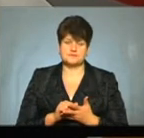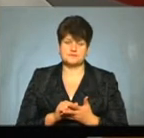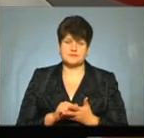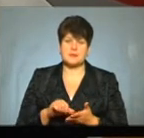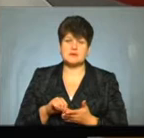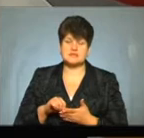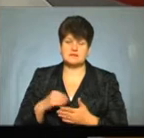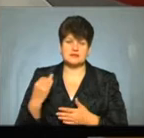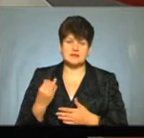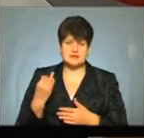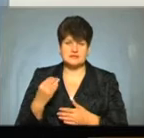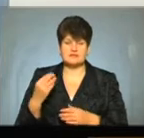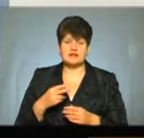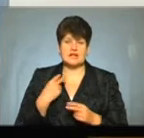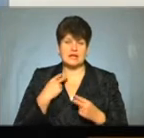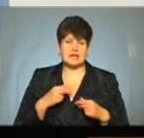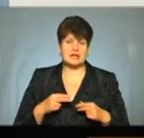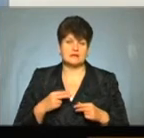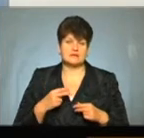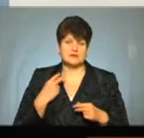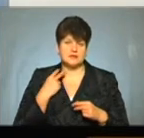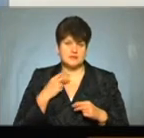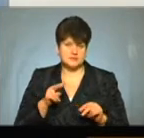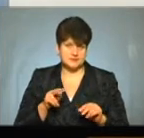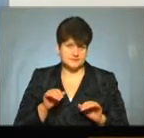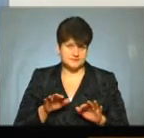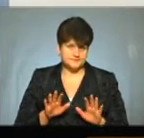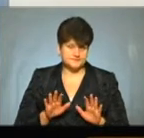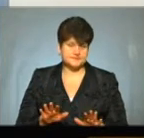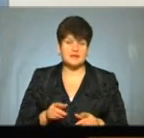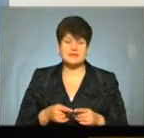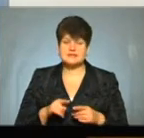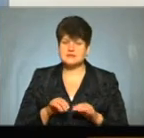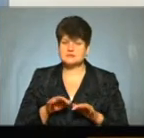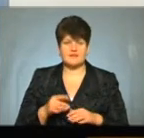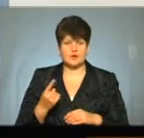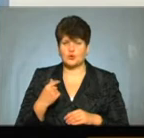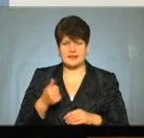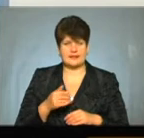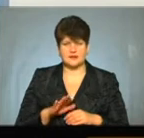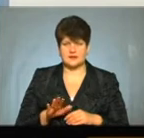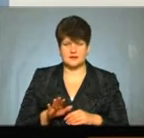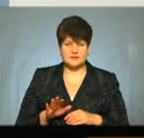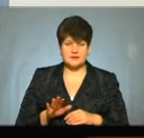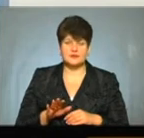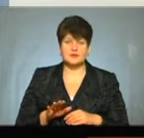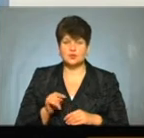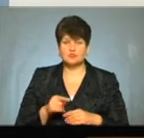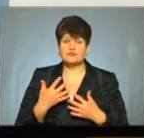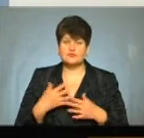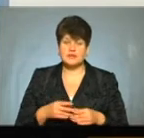представленням інтересів у кримінальних провадженнях. Ну, це вже, скажімо так, справи не на один рік можуть бути. Тому тут вже